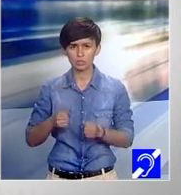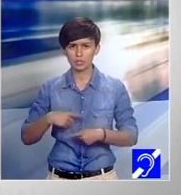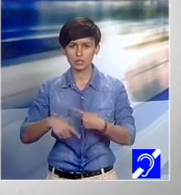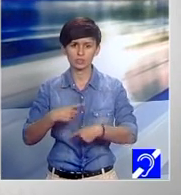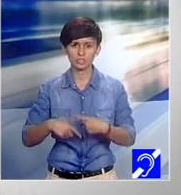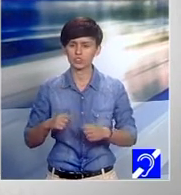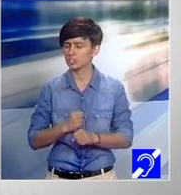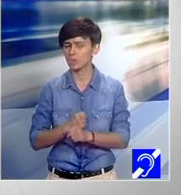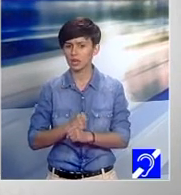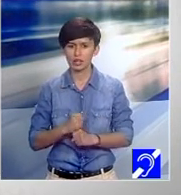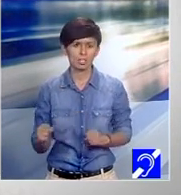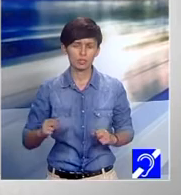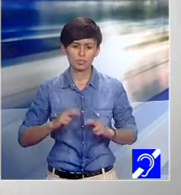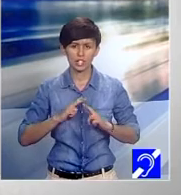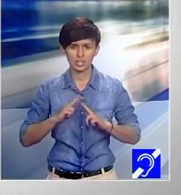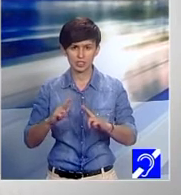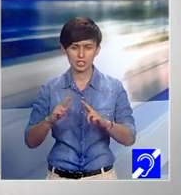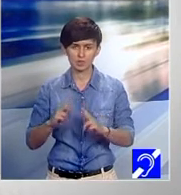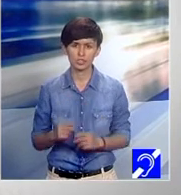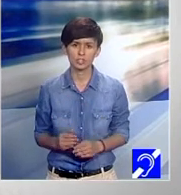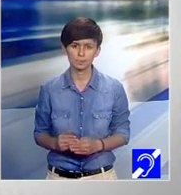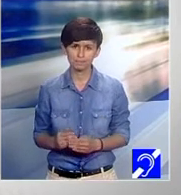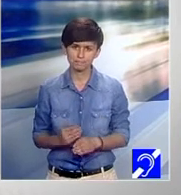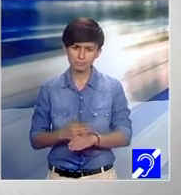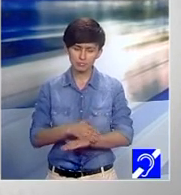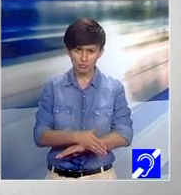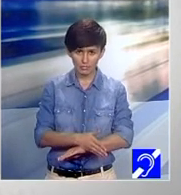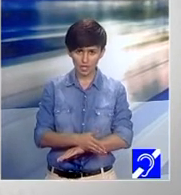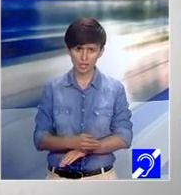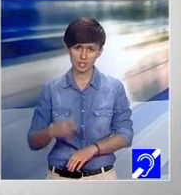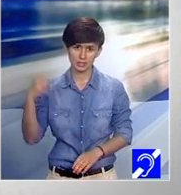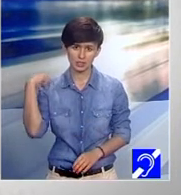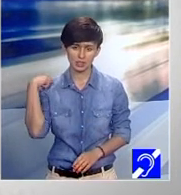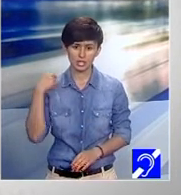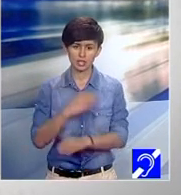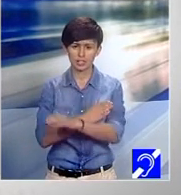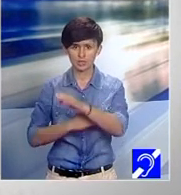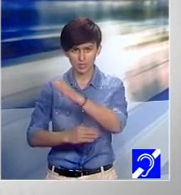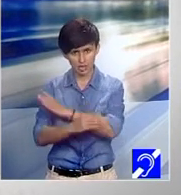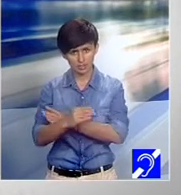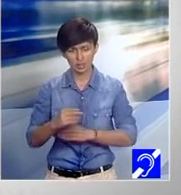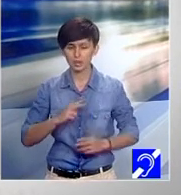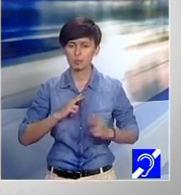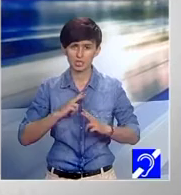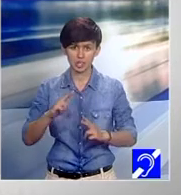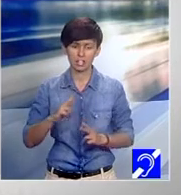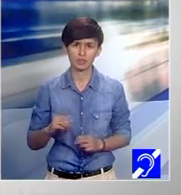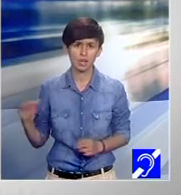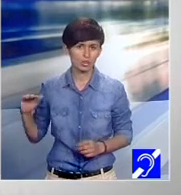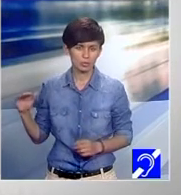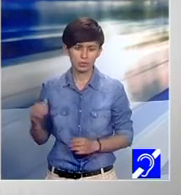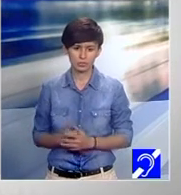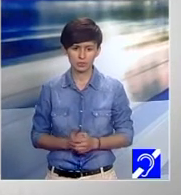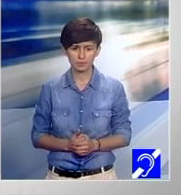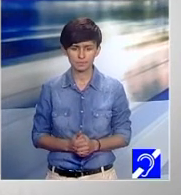de grave, ceea ce duce la încadrarea în grad de invaliditate, în gradul grav de handicap al copilului